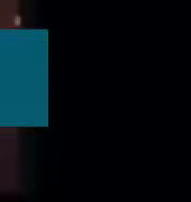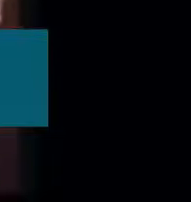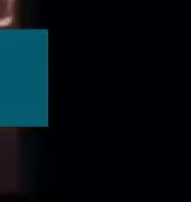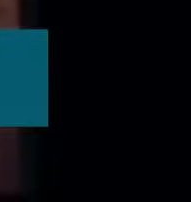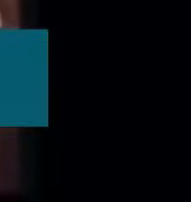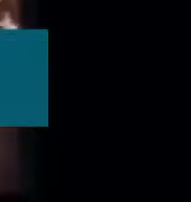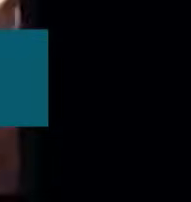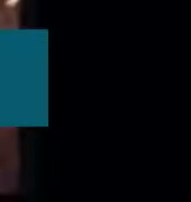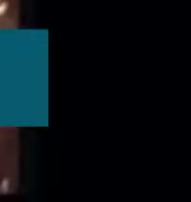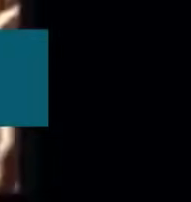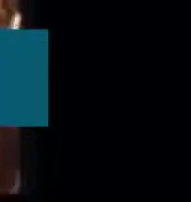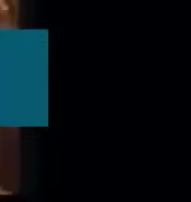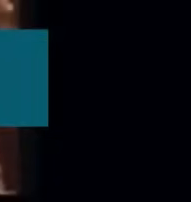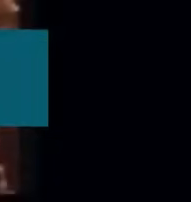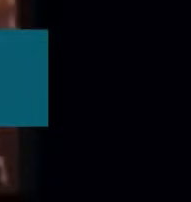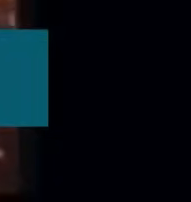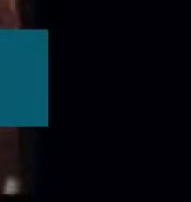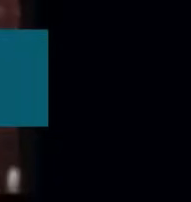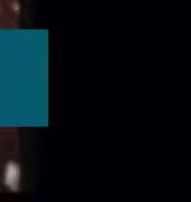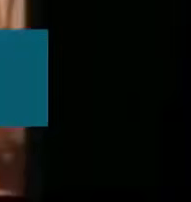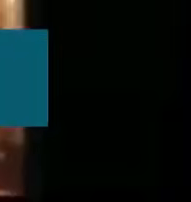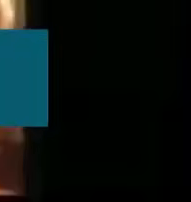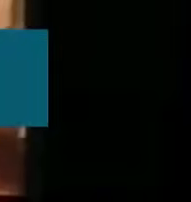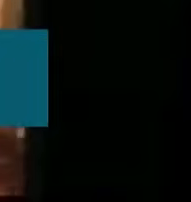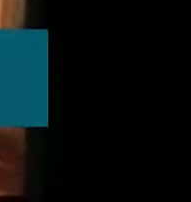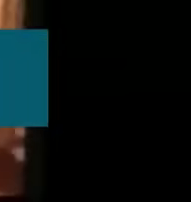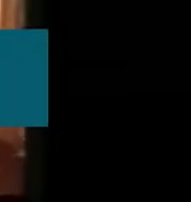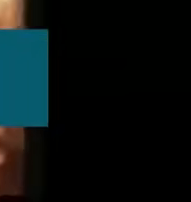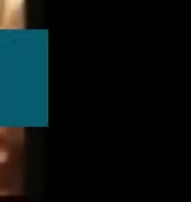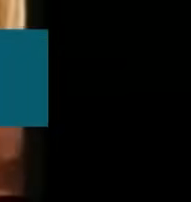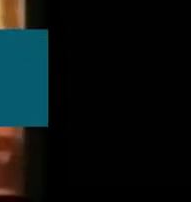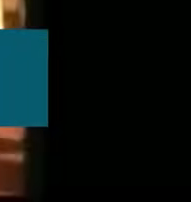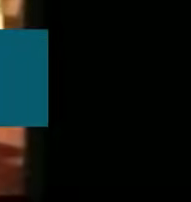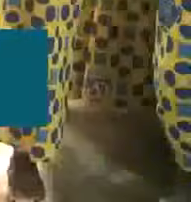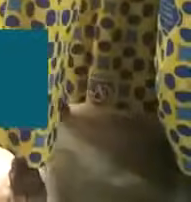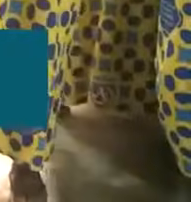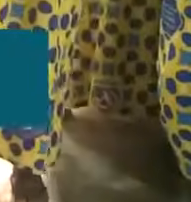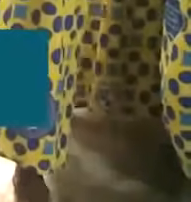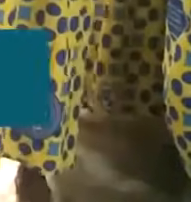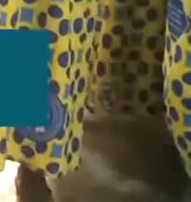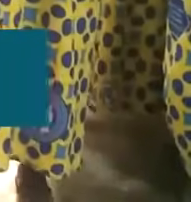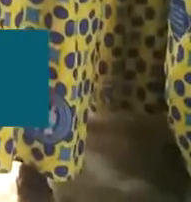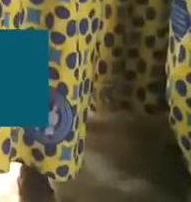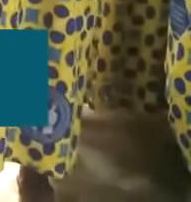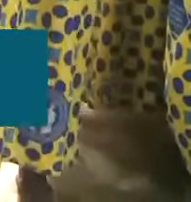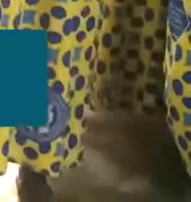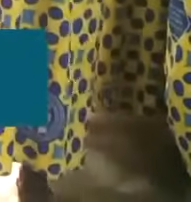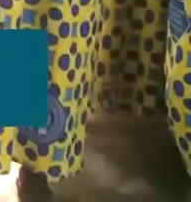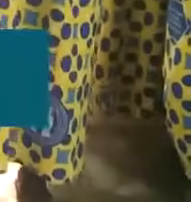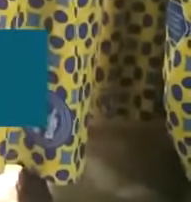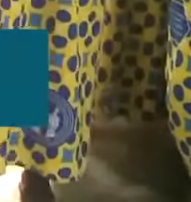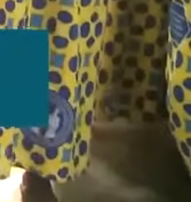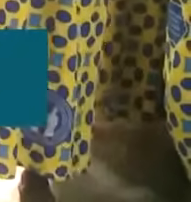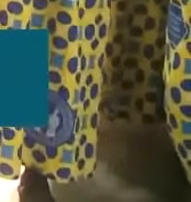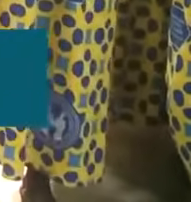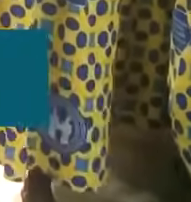août 2024, que retenir de cet événement? Une prière pour la nation burkinabè. L'église des assemblées